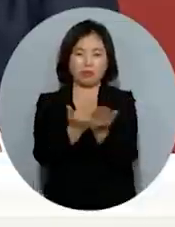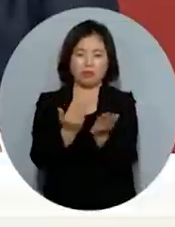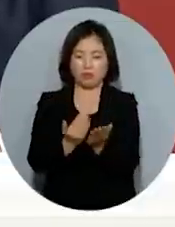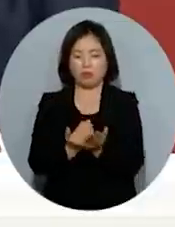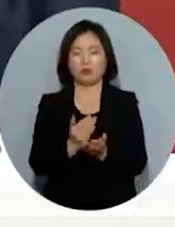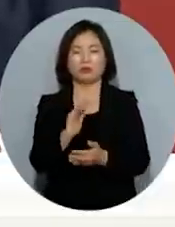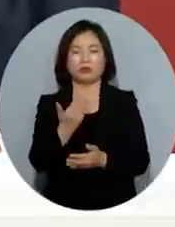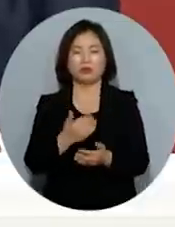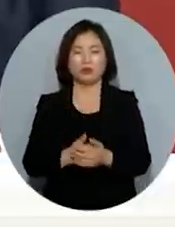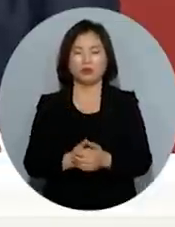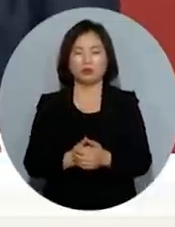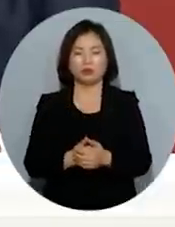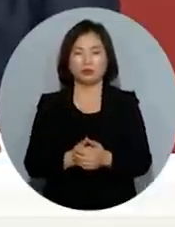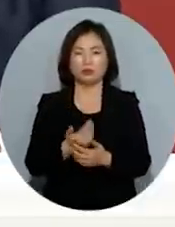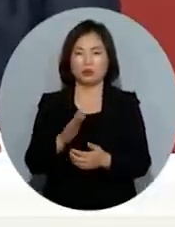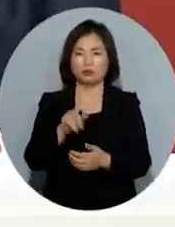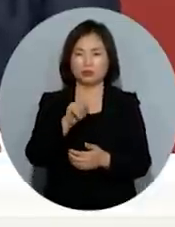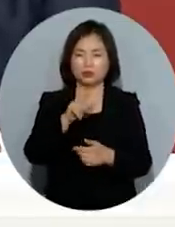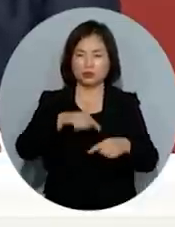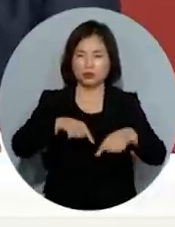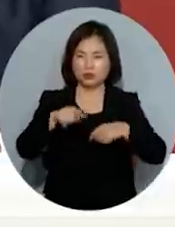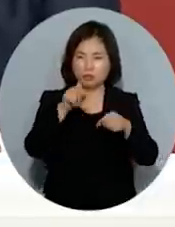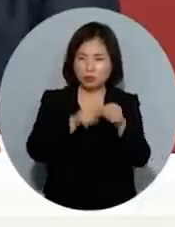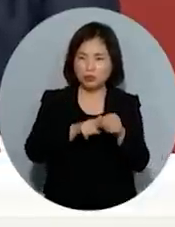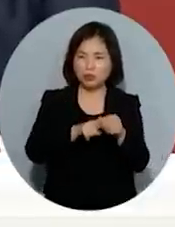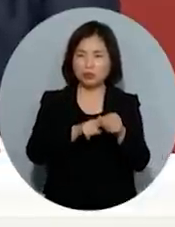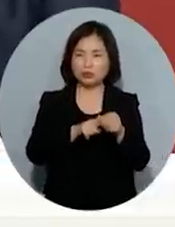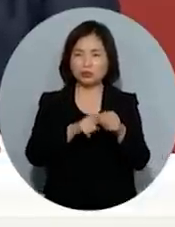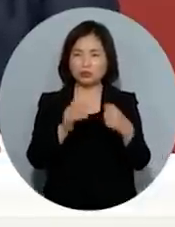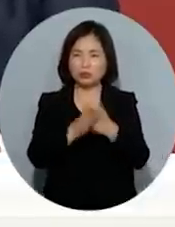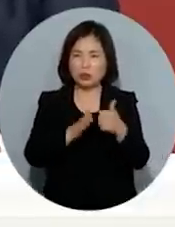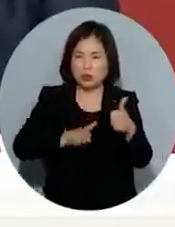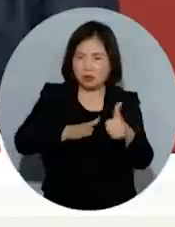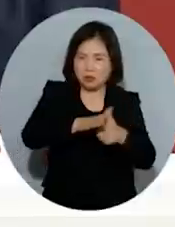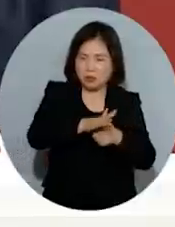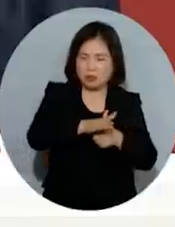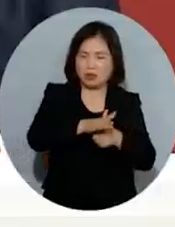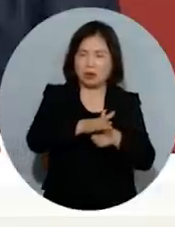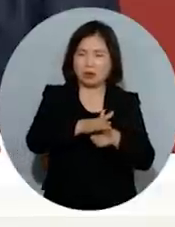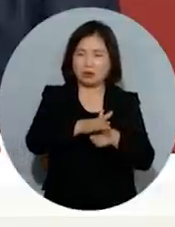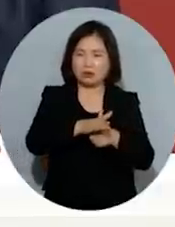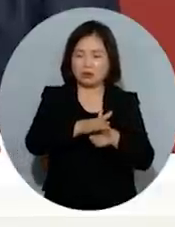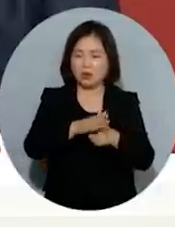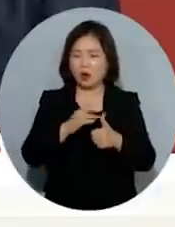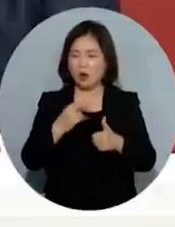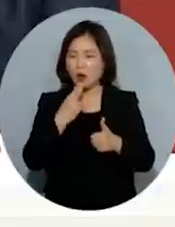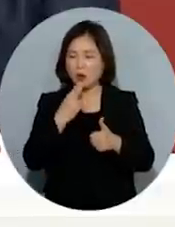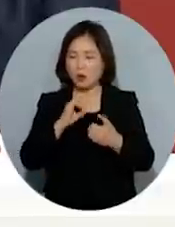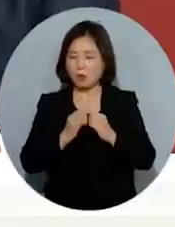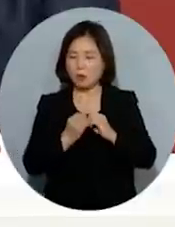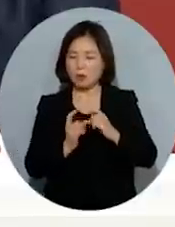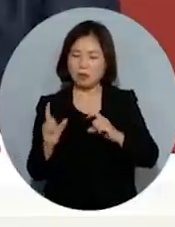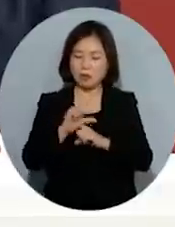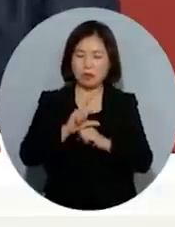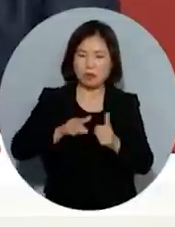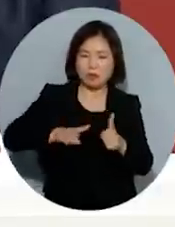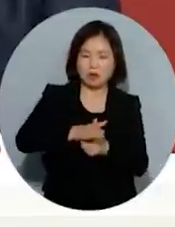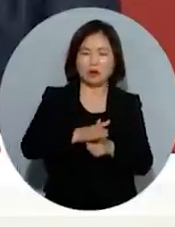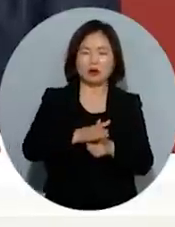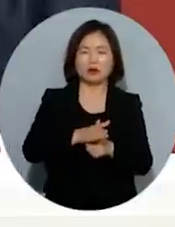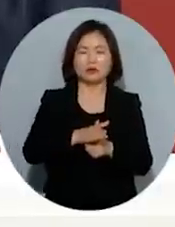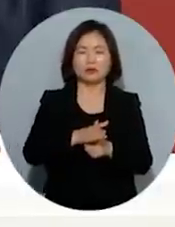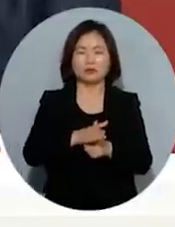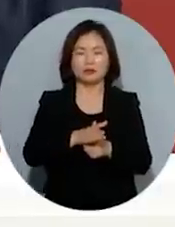그러나 어떤 무슨 정치적인 목적을 가지고 누구를 표적으로 해서 없는 것도 만들어내겠다는 그런 생각으로